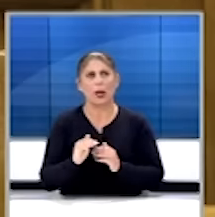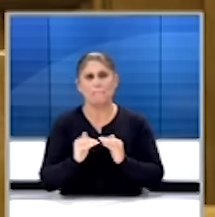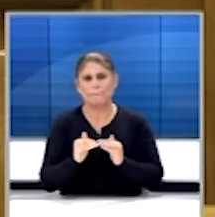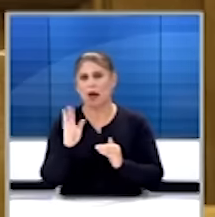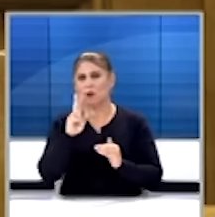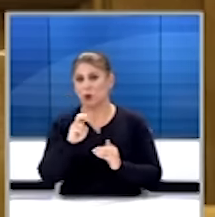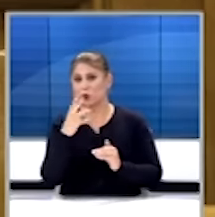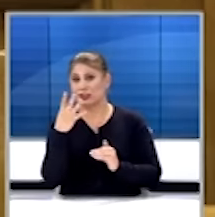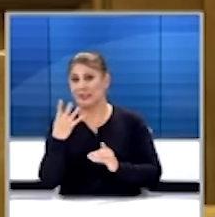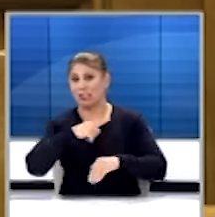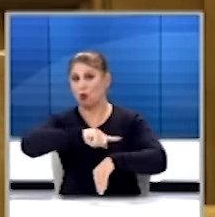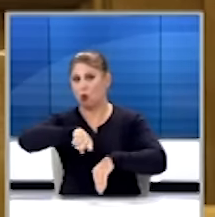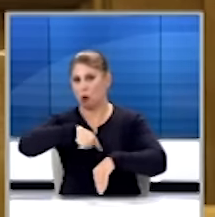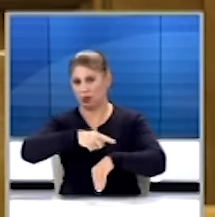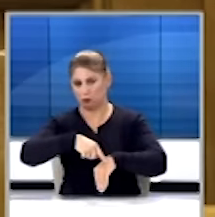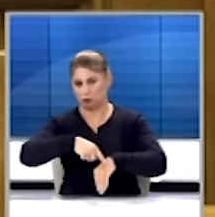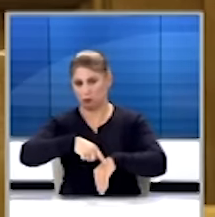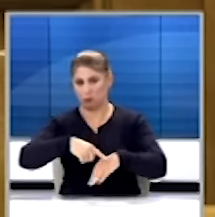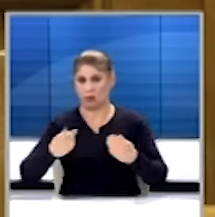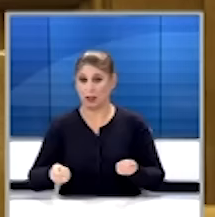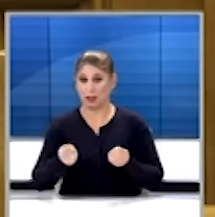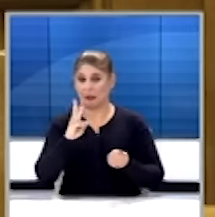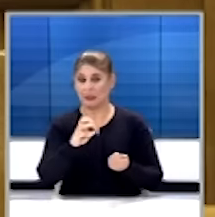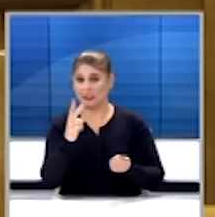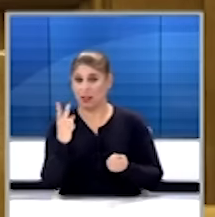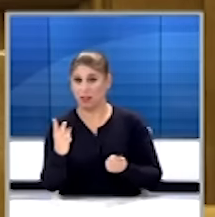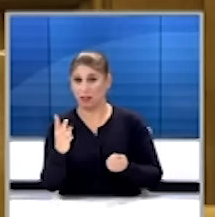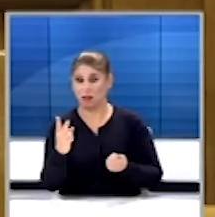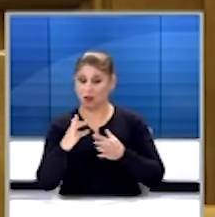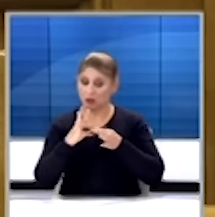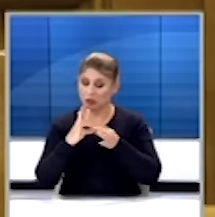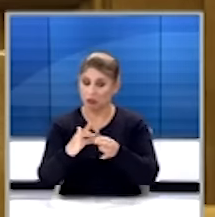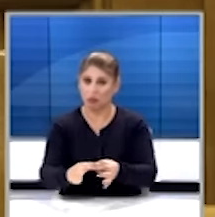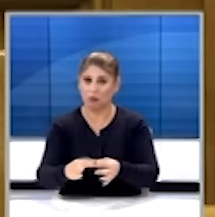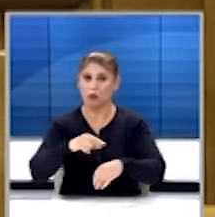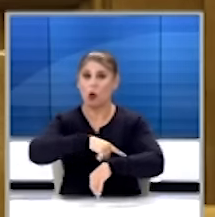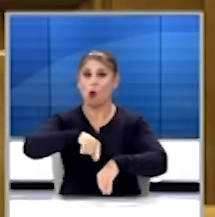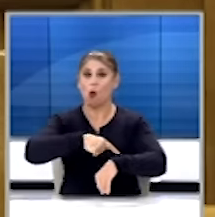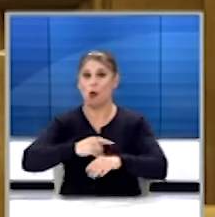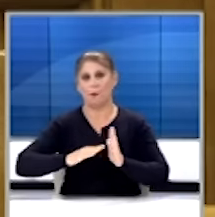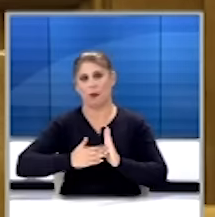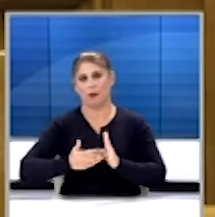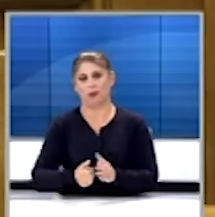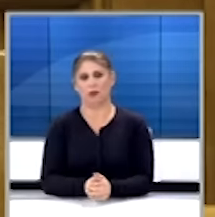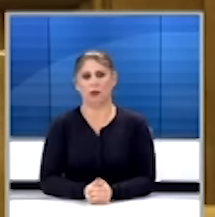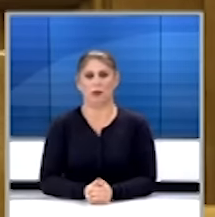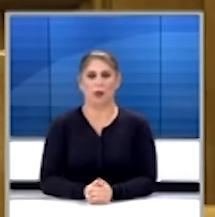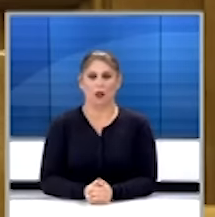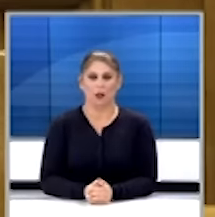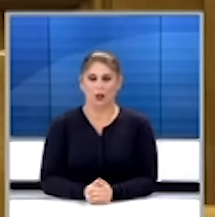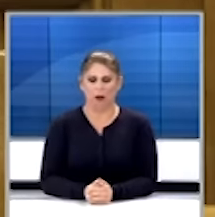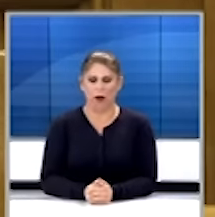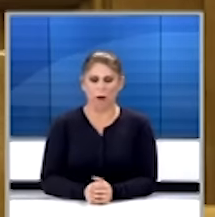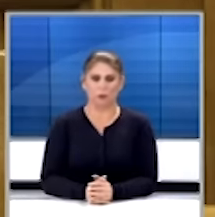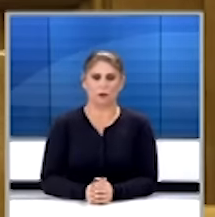από 24 ώρες να κάνουν 32 συνεχόμενες ώρες υπηρεσία.